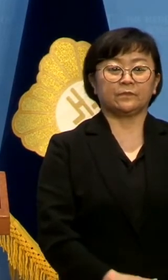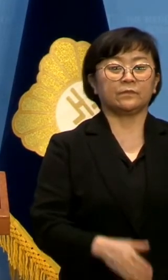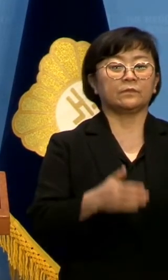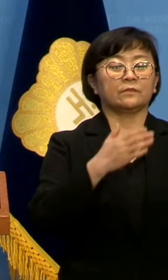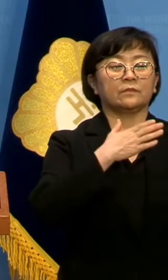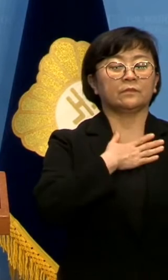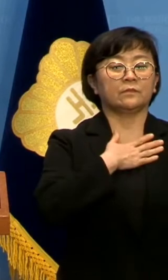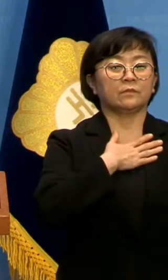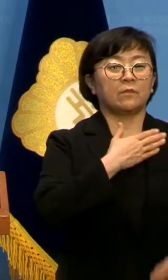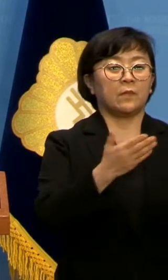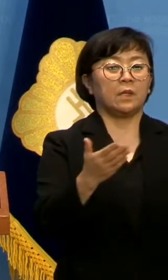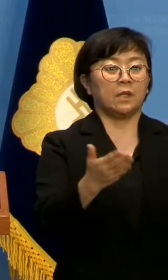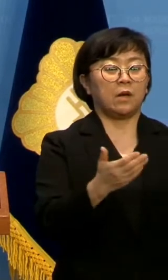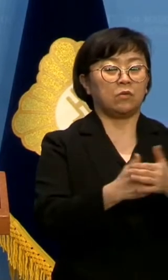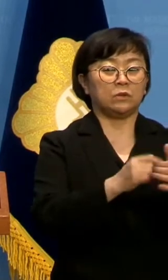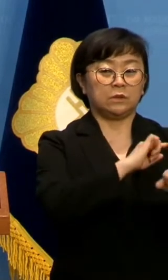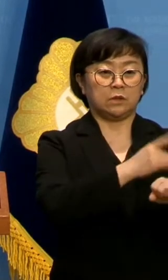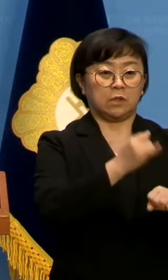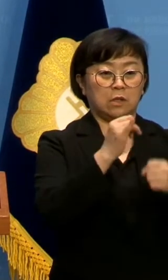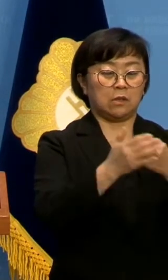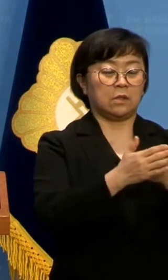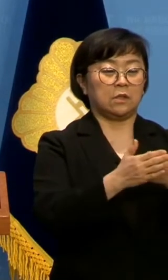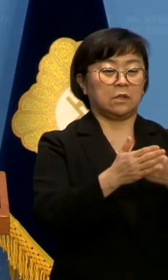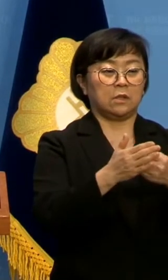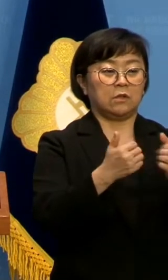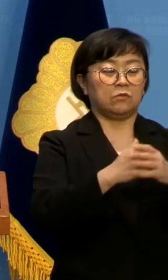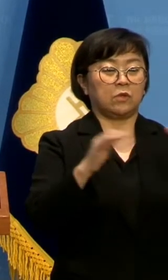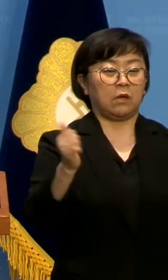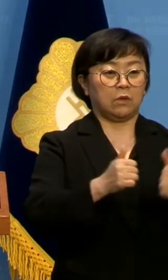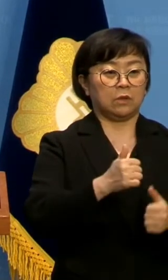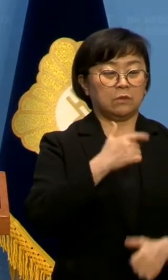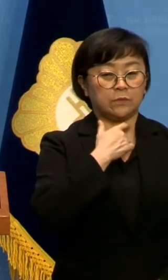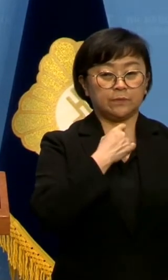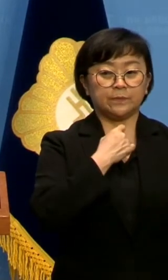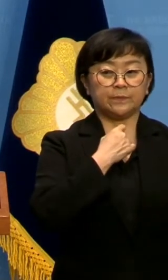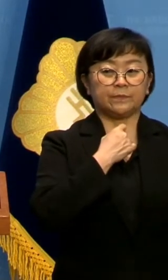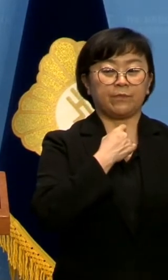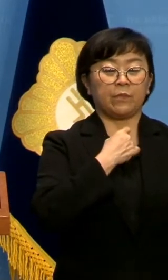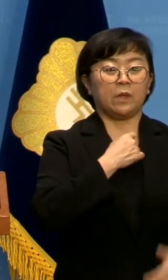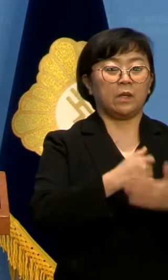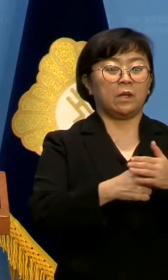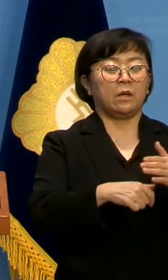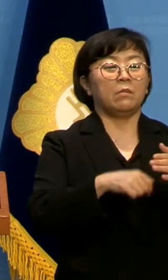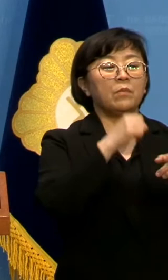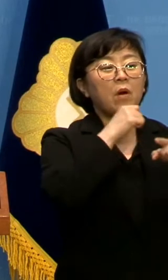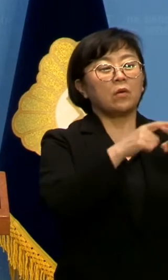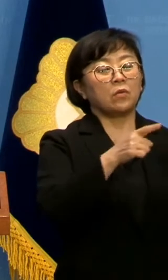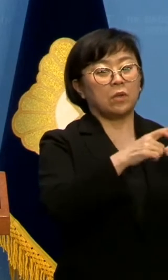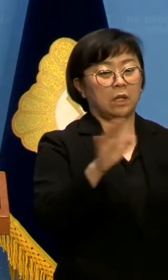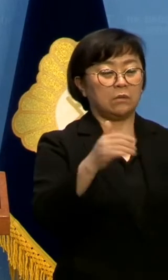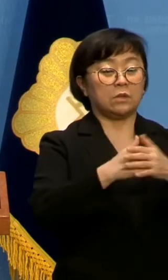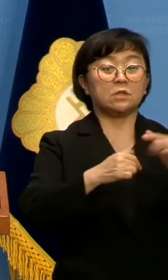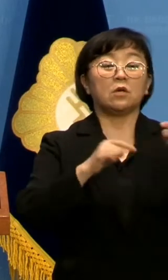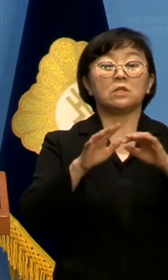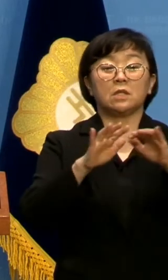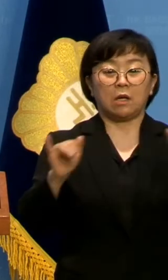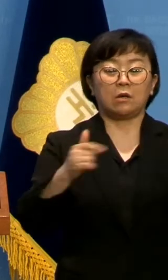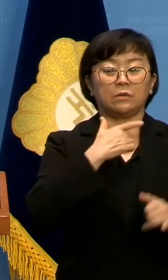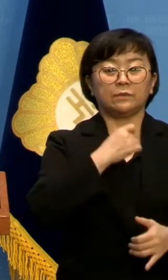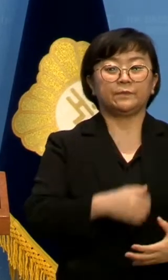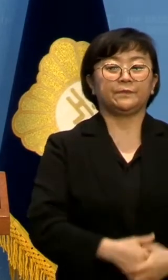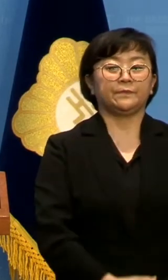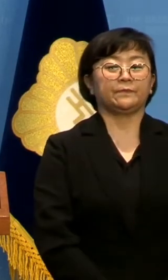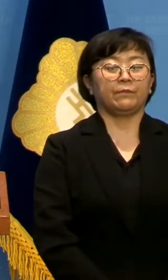저는 일하고 능력 있는 실력 있는 국회의원이 되겠습니다. 평론가가 아닌 정치가가